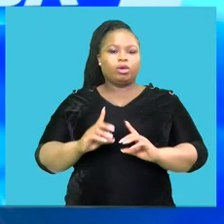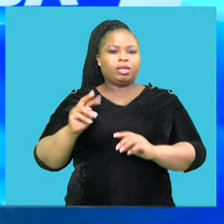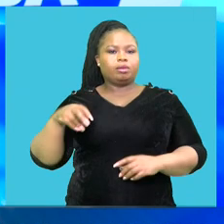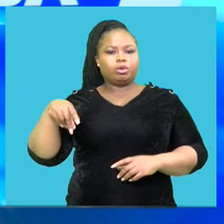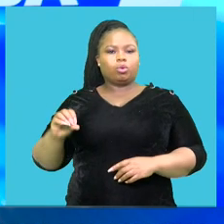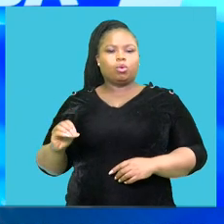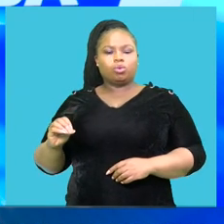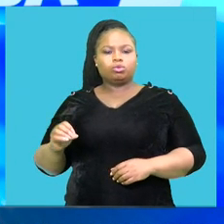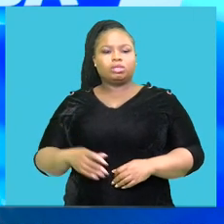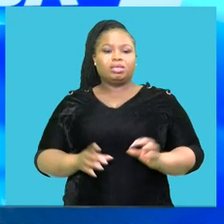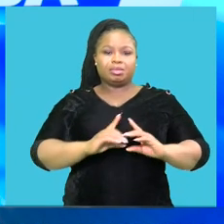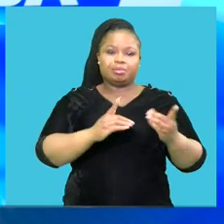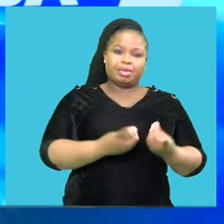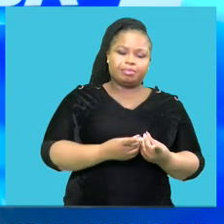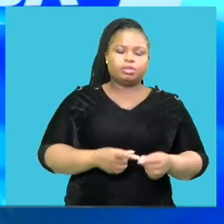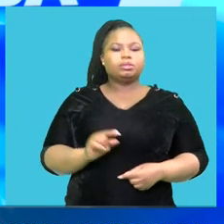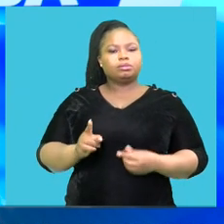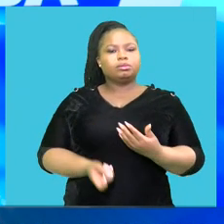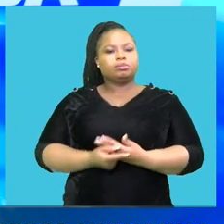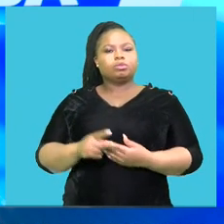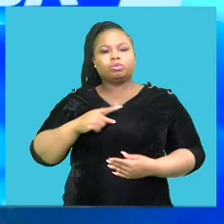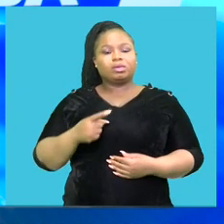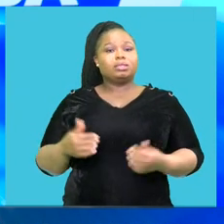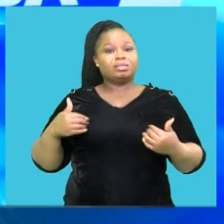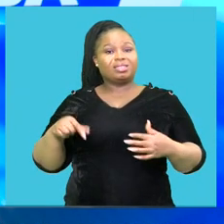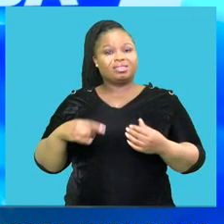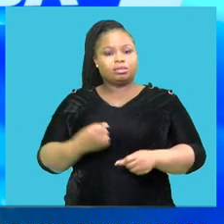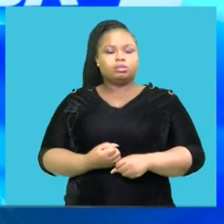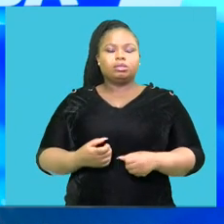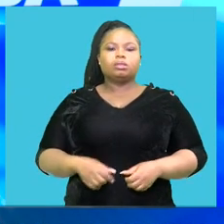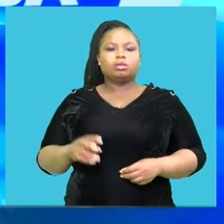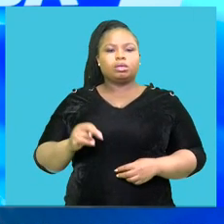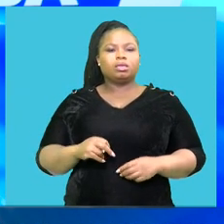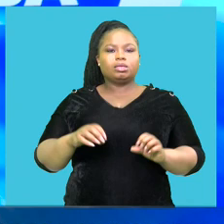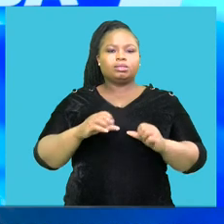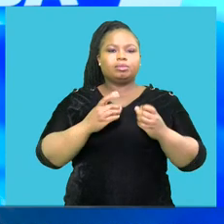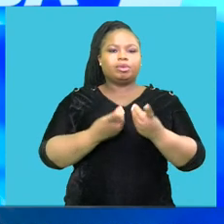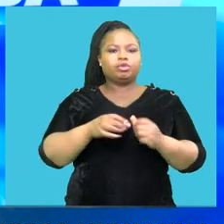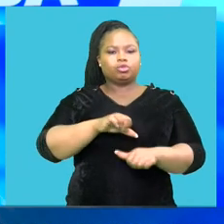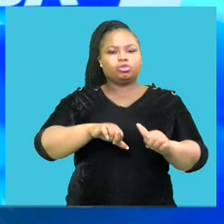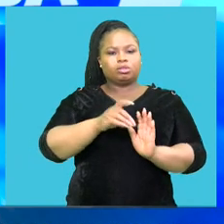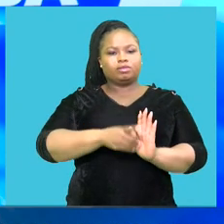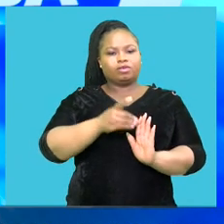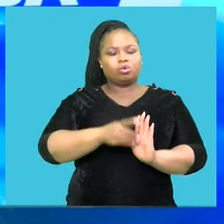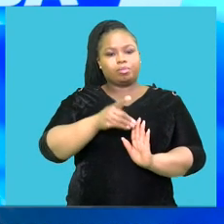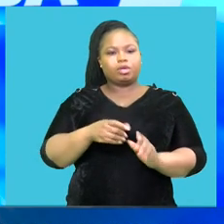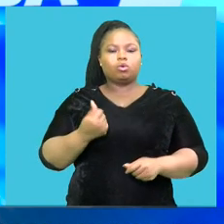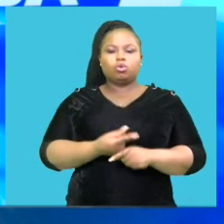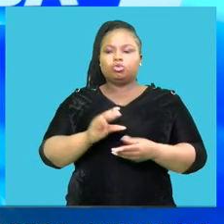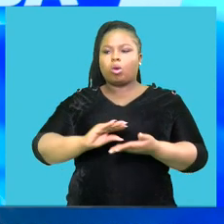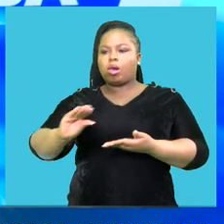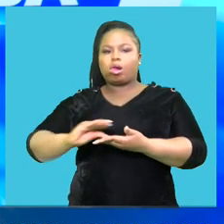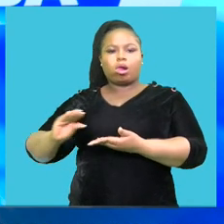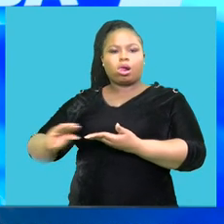nezinhlangano ezingenzi nzuzo. Lokhu kuza ngemuva kokuthi ekuqaleni kwalonyaka umnyango wenze inguquko eyinqala ohlelweni lwawo lokuxhasa